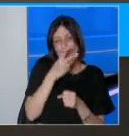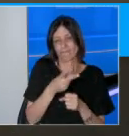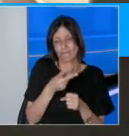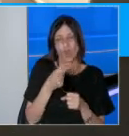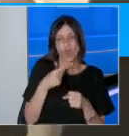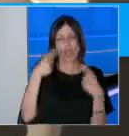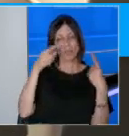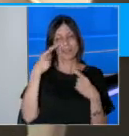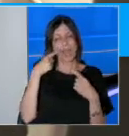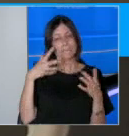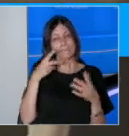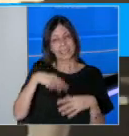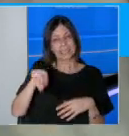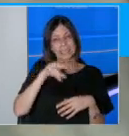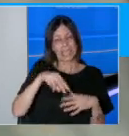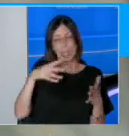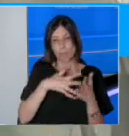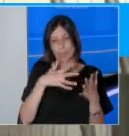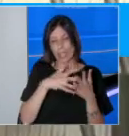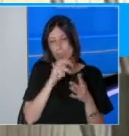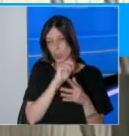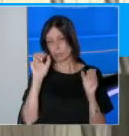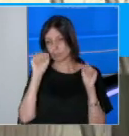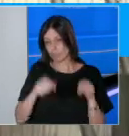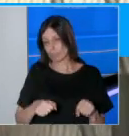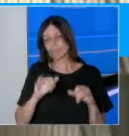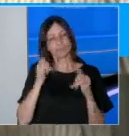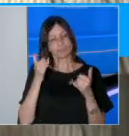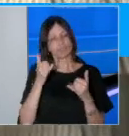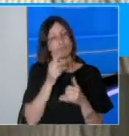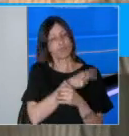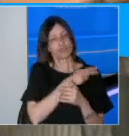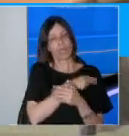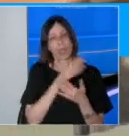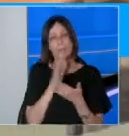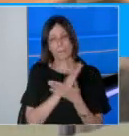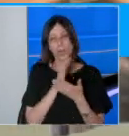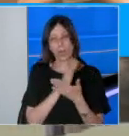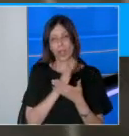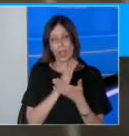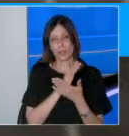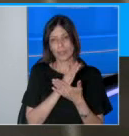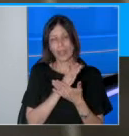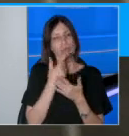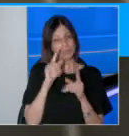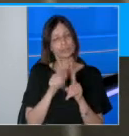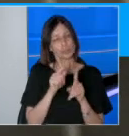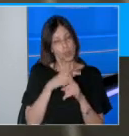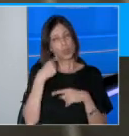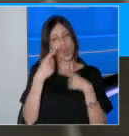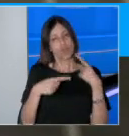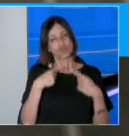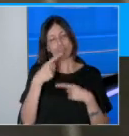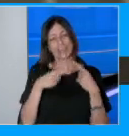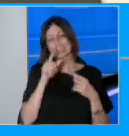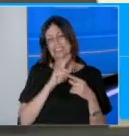מסייר, בודק, העניינים בשליטה? כן, דבר משטרה ארוחה, בכל, כמו כל שנה דרך אגב, זה לא דבר